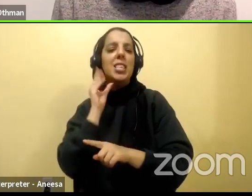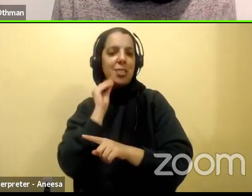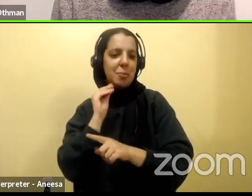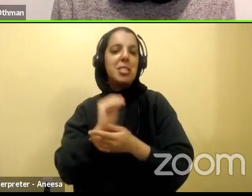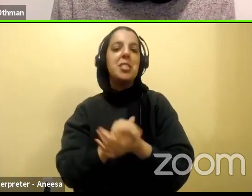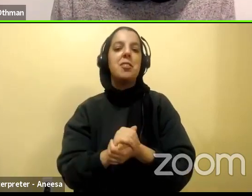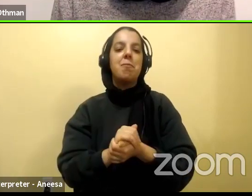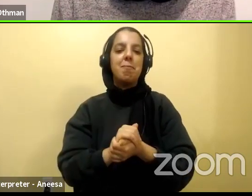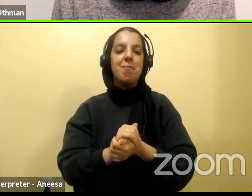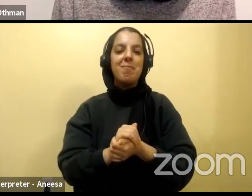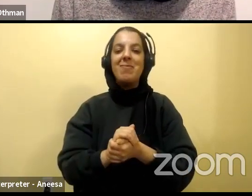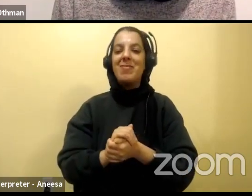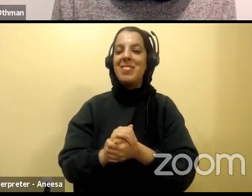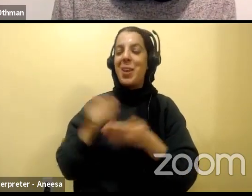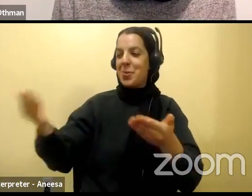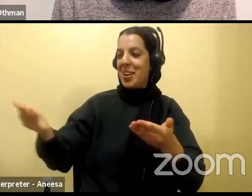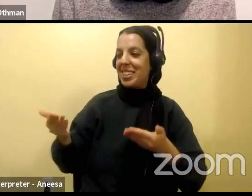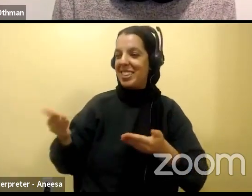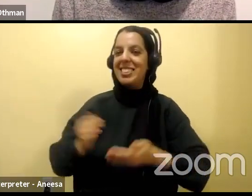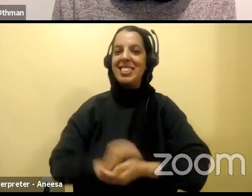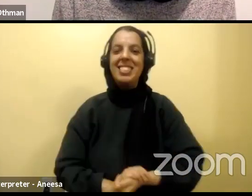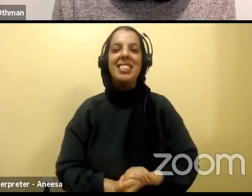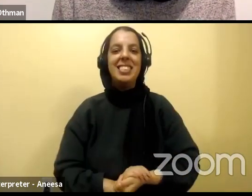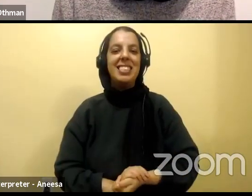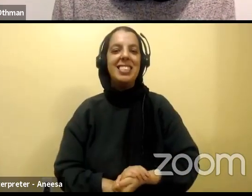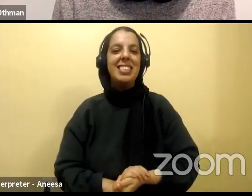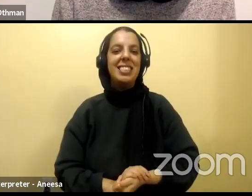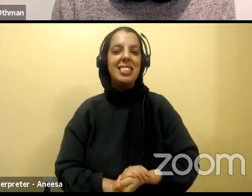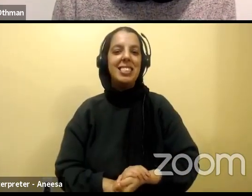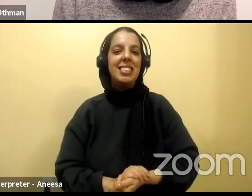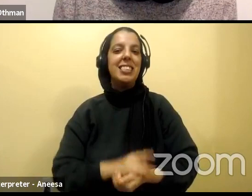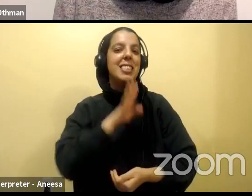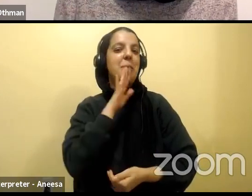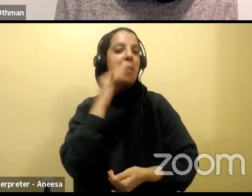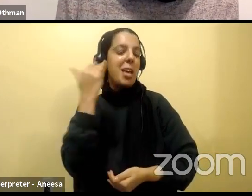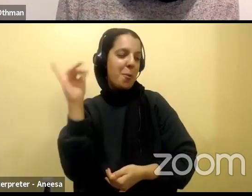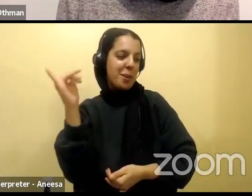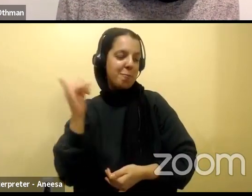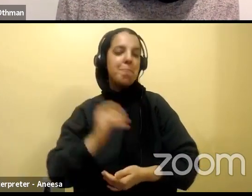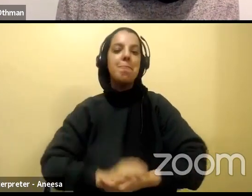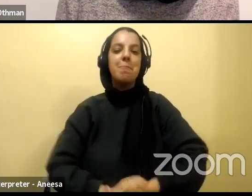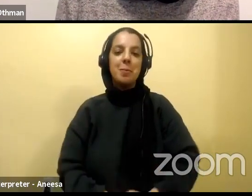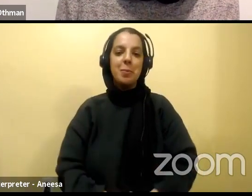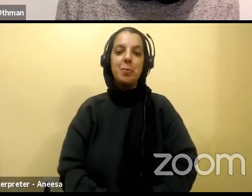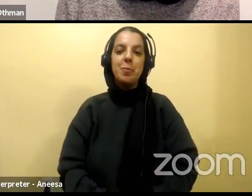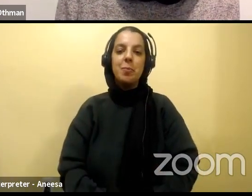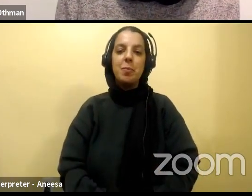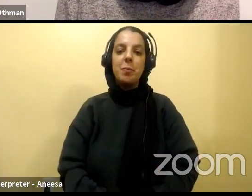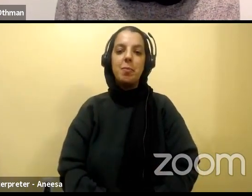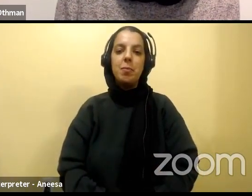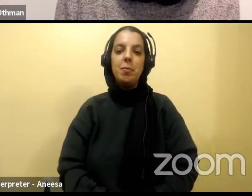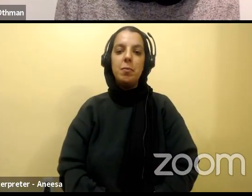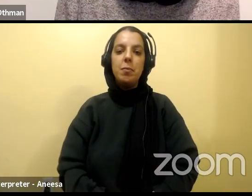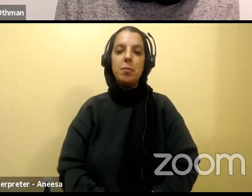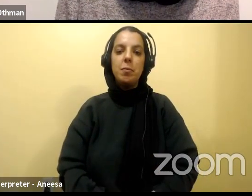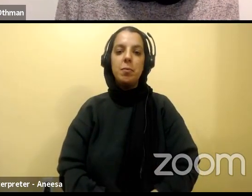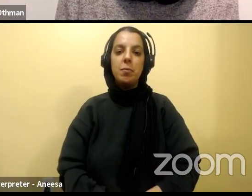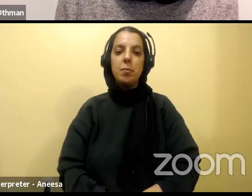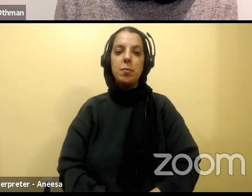Dima. السلام عليكم شكرا كثير لاستضافتي بعتز كثير وبفتخر بسمايل اللي